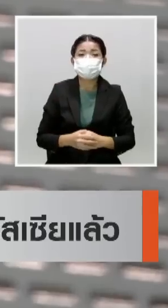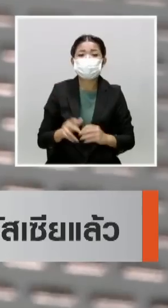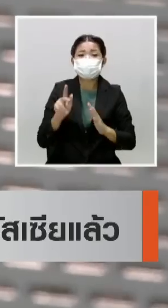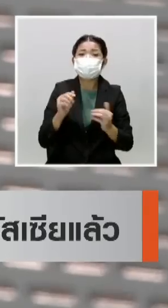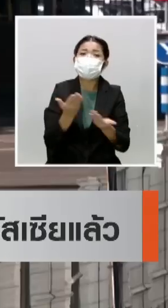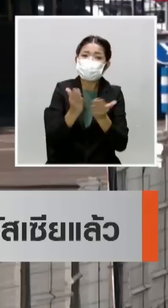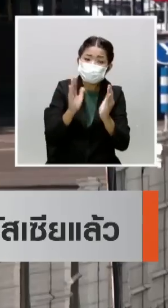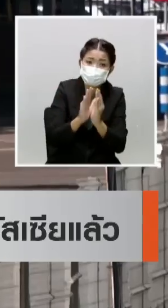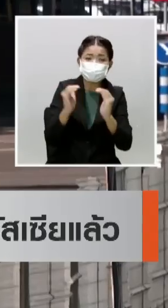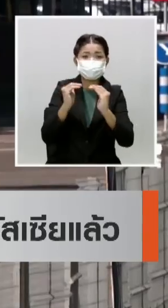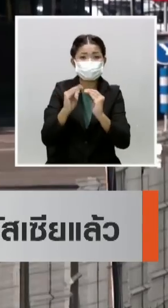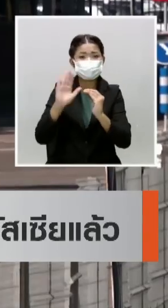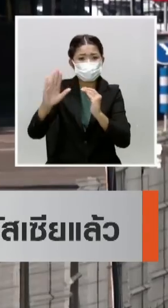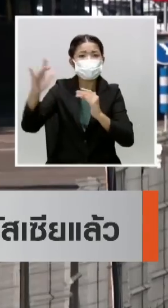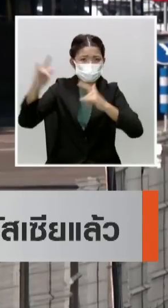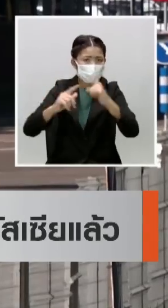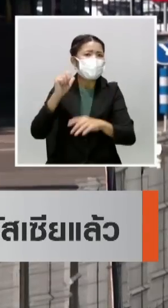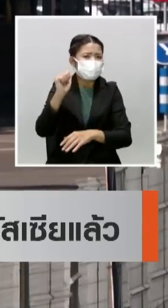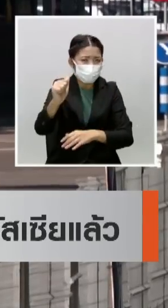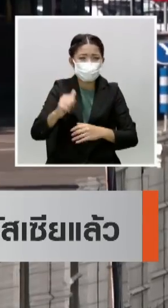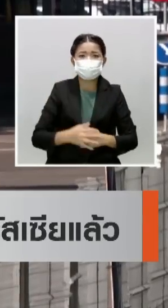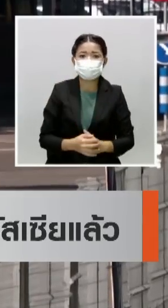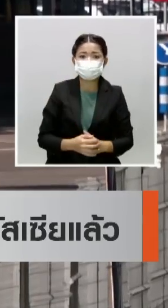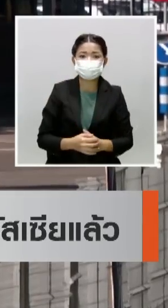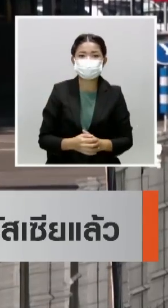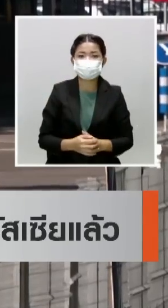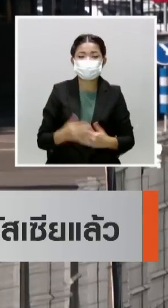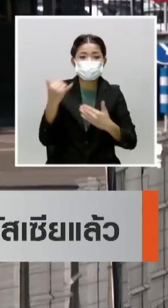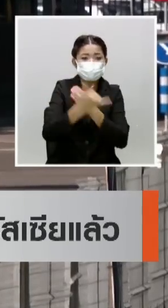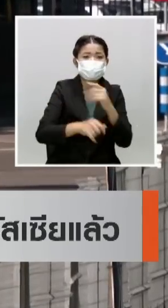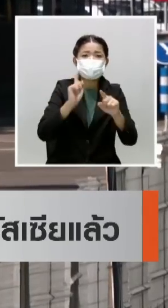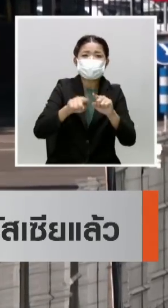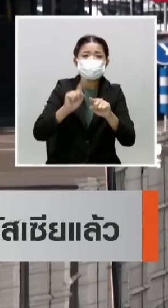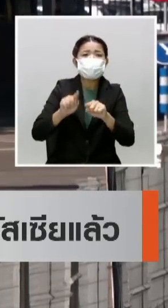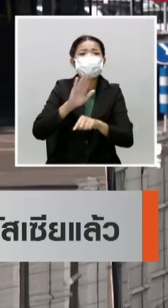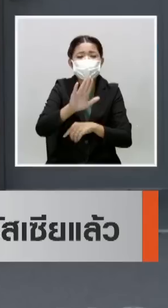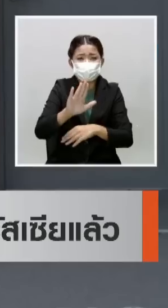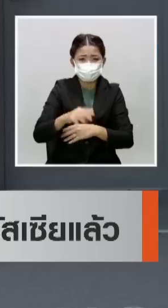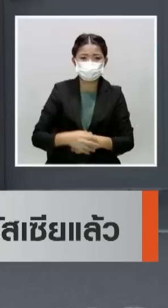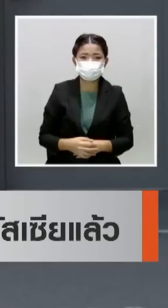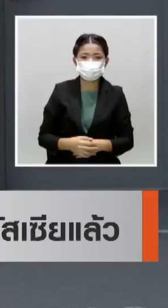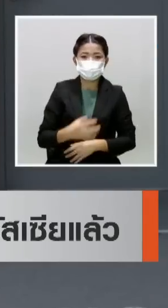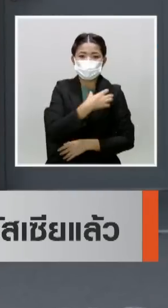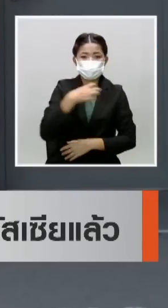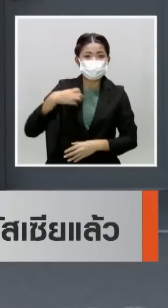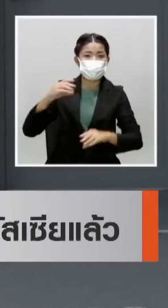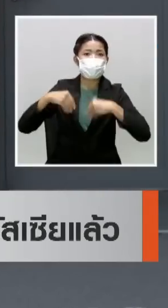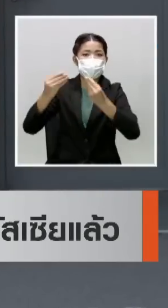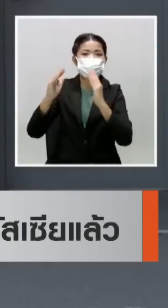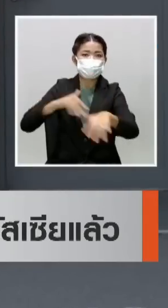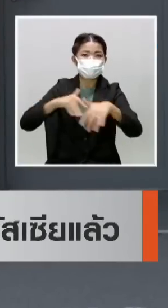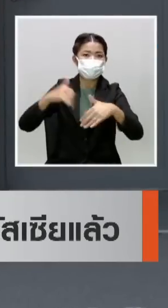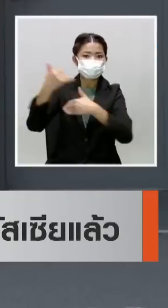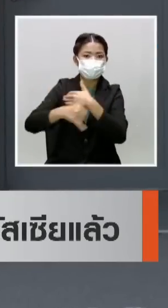าด้านครอบครัวที่ยังเข้าเอสโตเนียได้ขณะที่ลัตเวียลิทัวเนียสาธารณรัฐเช็กก็หยุดออกวีซ่าให้ชาวรัสเซียแล้วเช่น